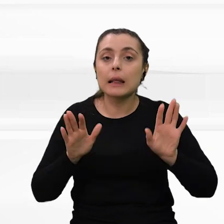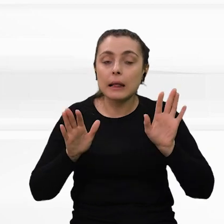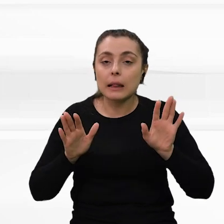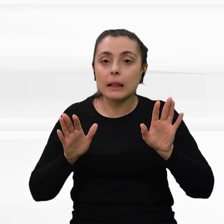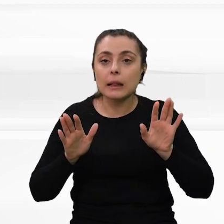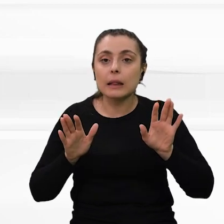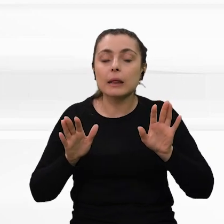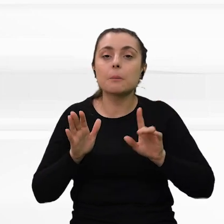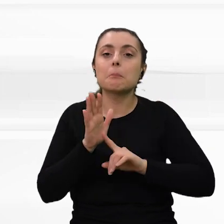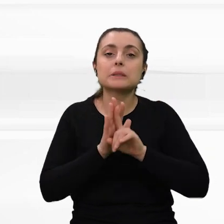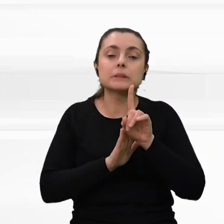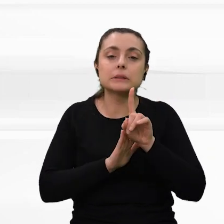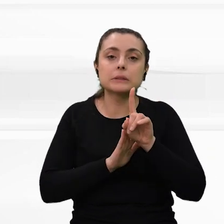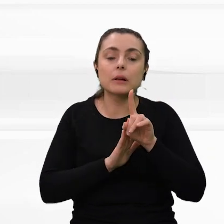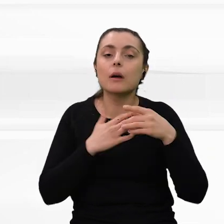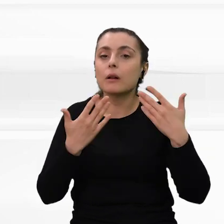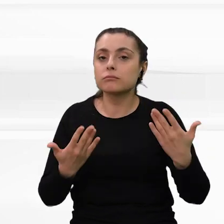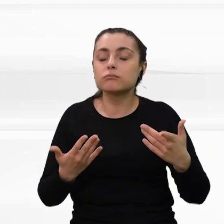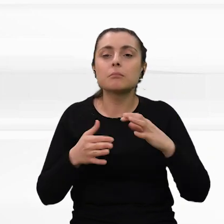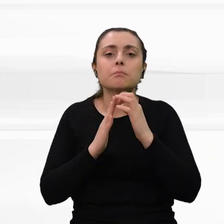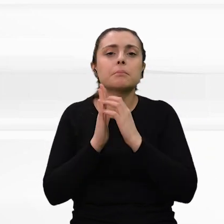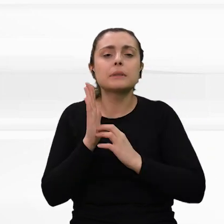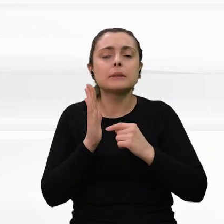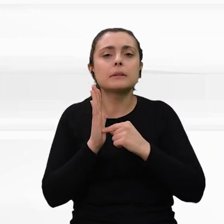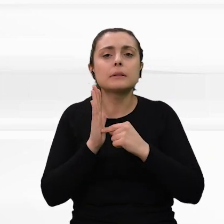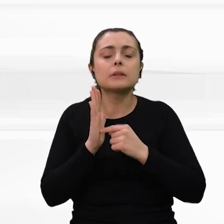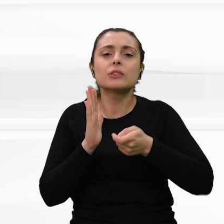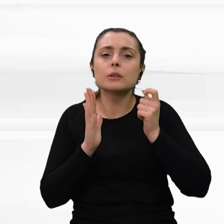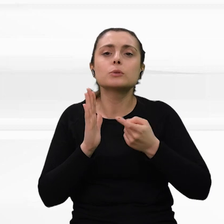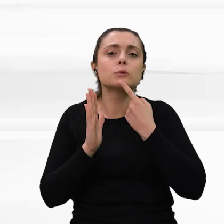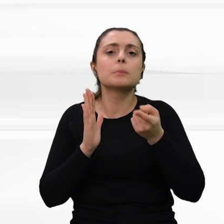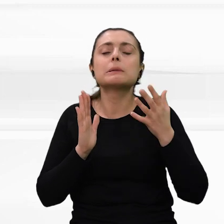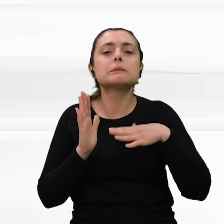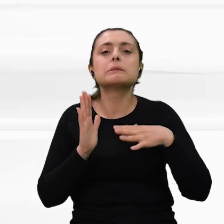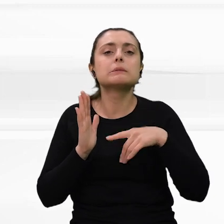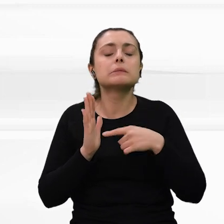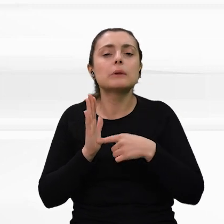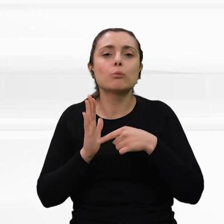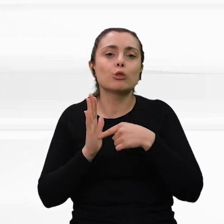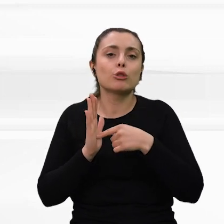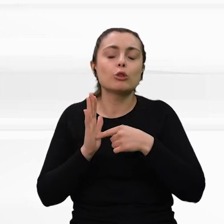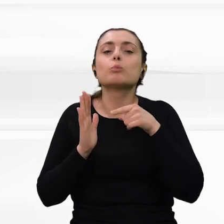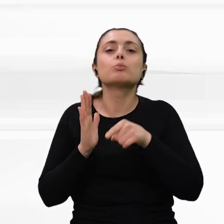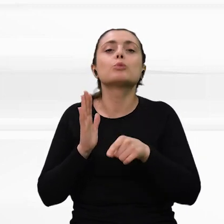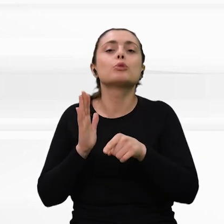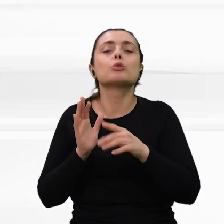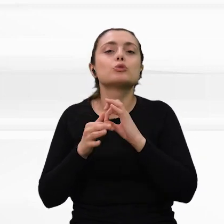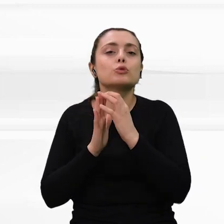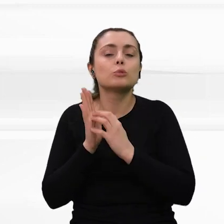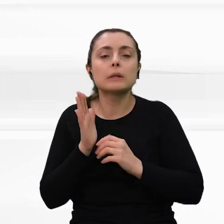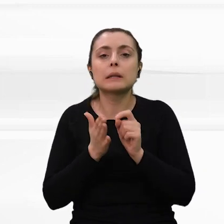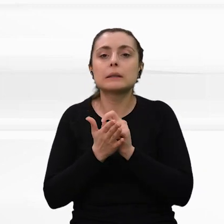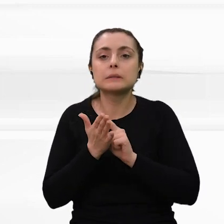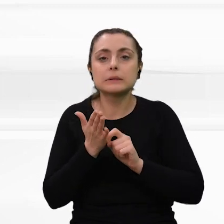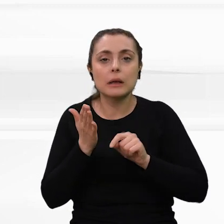değil başarısında dır Evet arkadaşlar metinde Aslında söylenmek istenen Ne yani bu bu